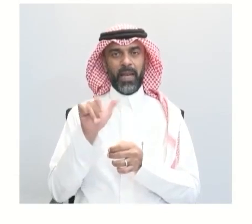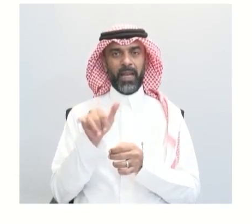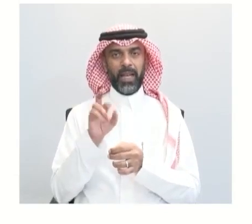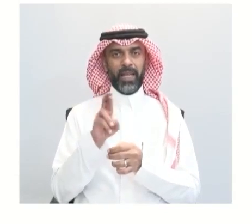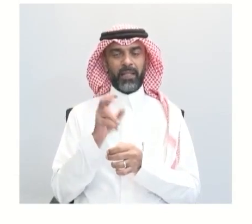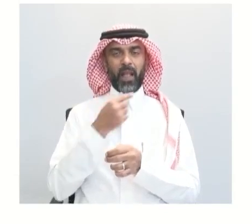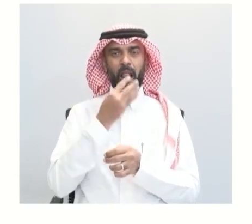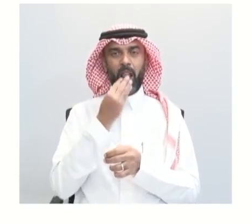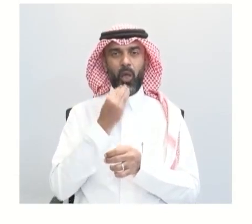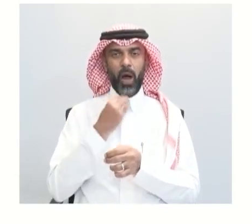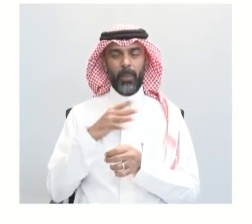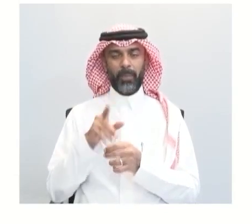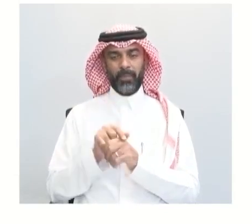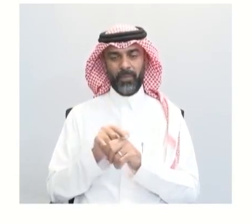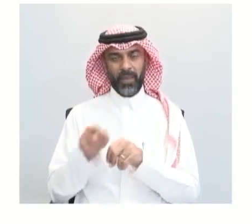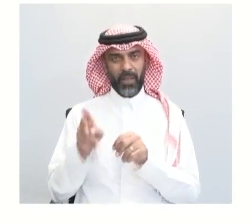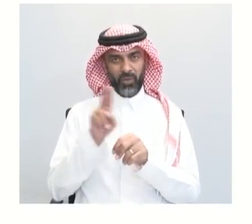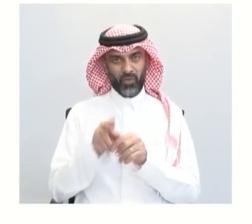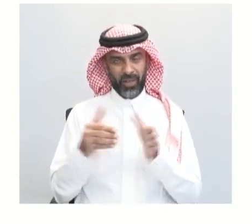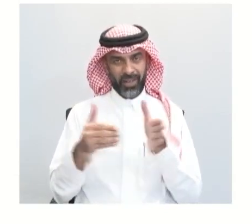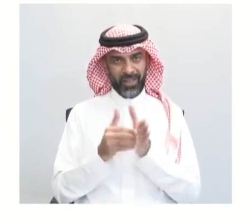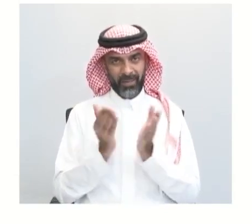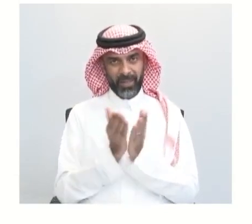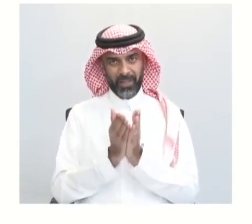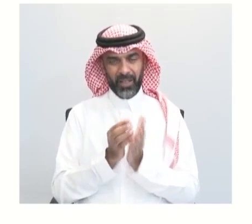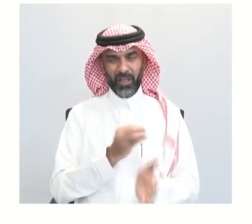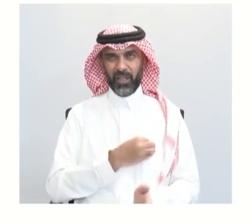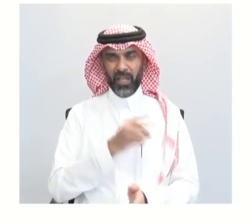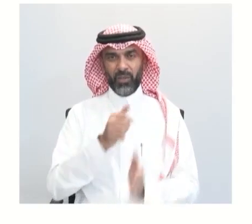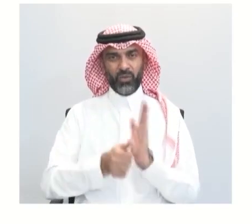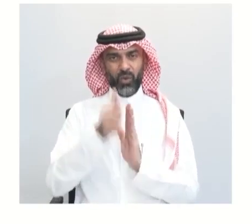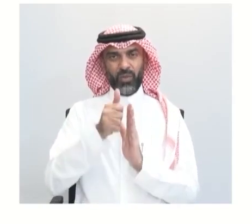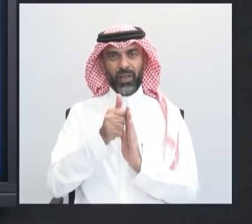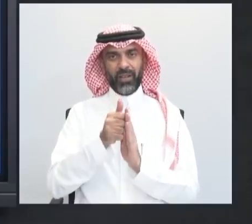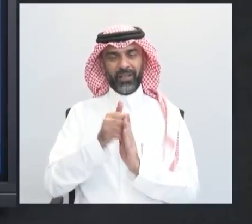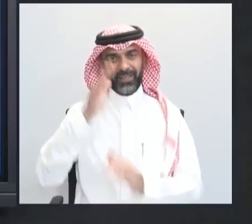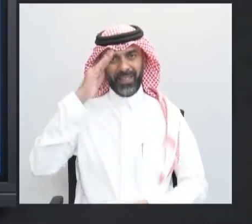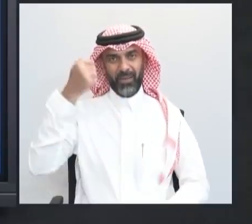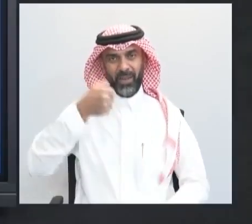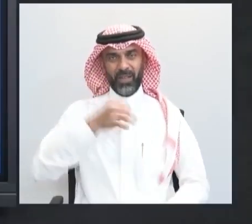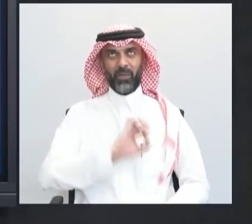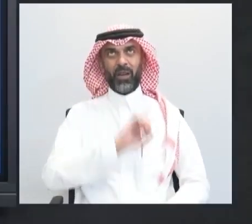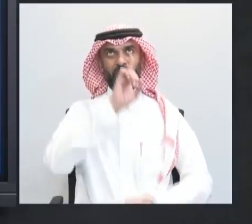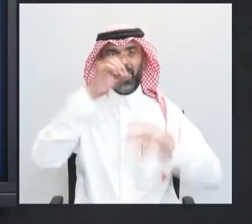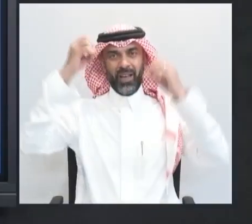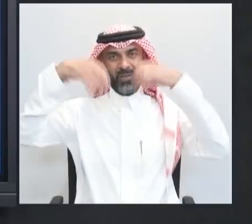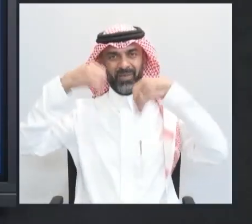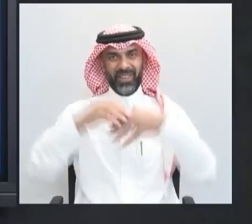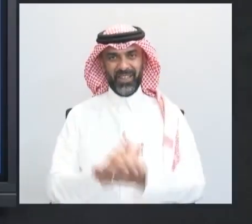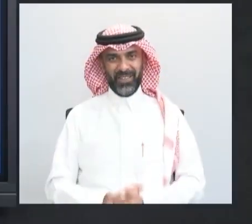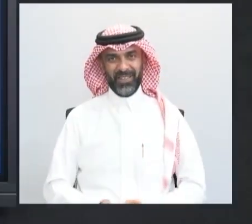اللعاب بهذا السؤال نكون قد وصلنا لختام درسنا رجاء لكم بالتوفيق سبح سحك اللهم وبحمدك اشهد ان لا اله الا انت استغفرك